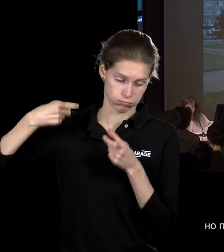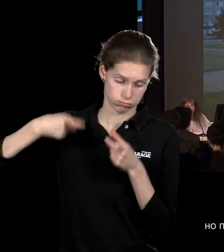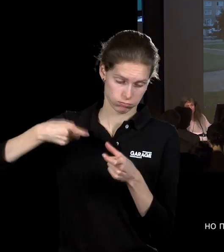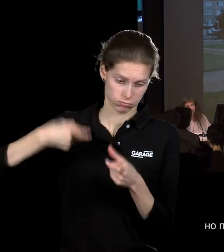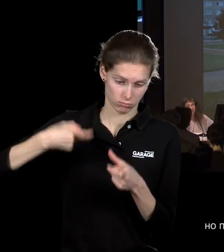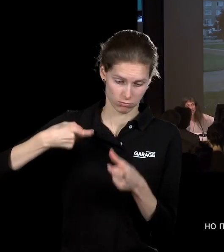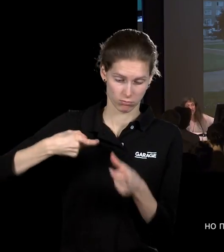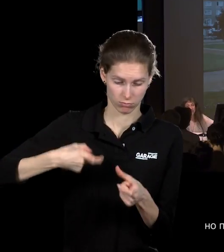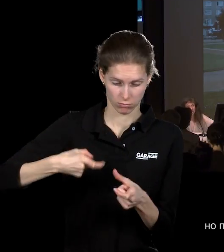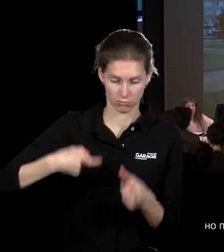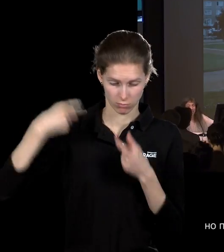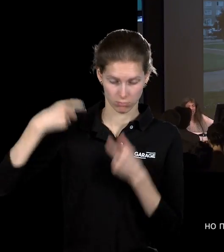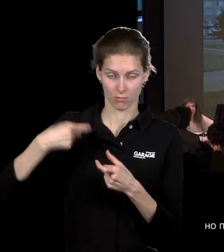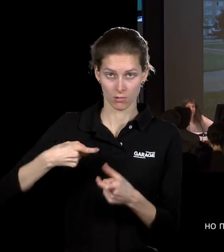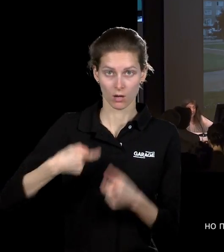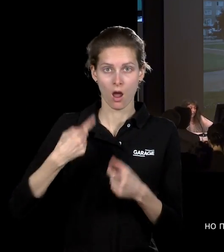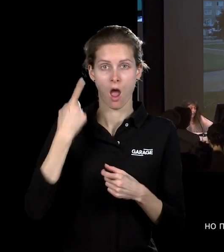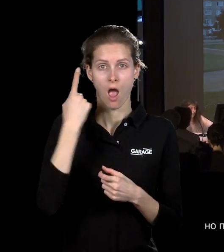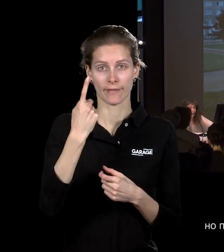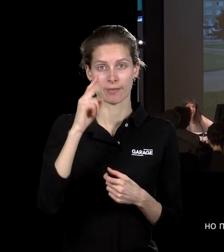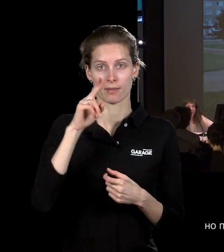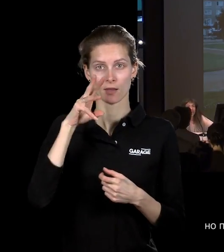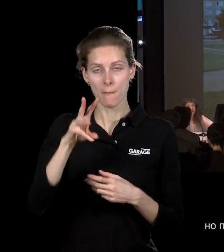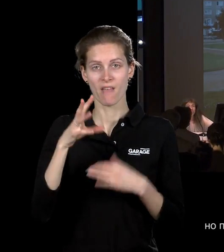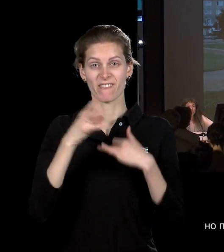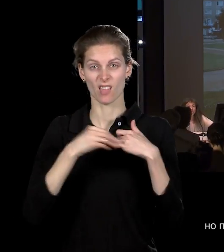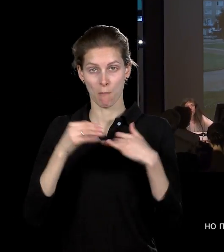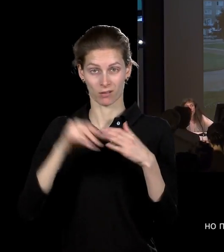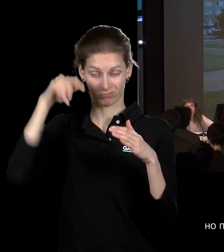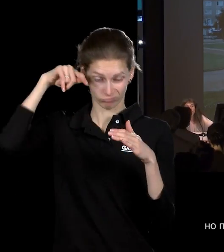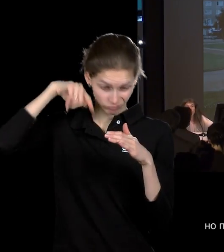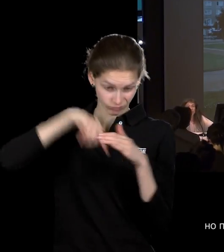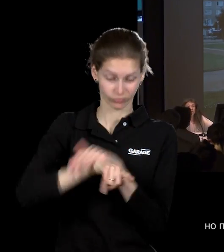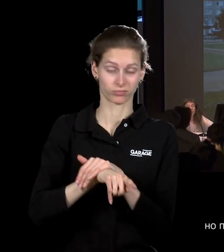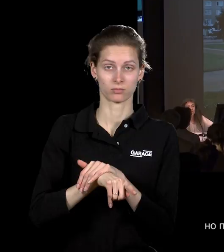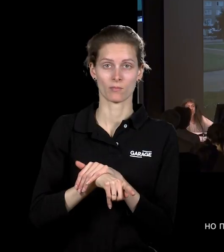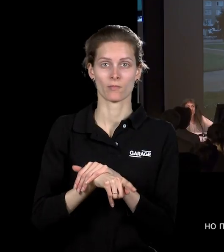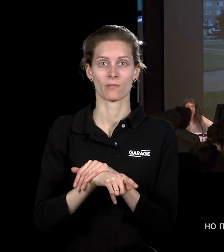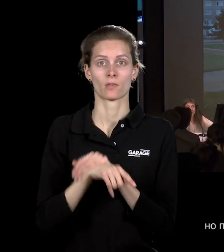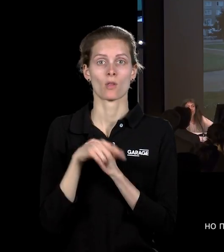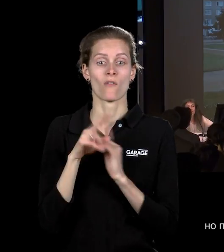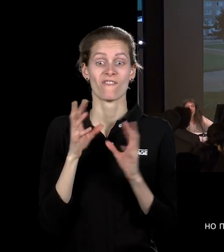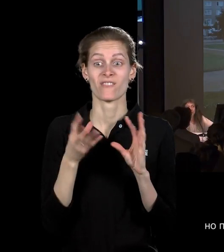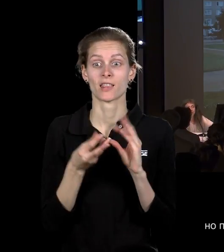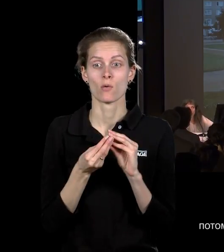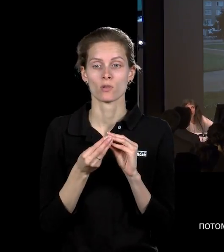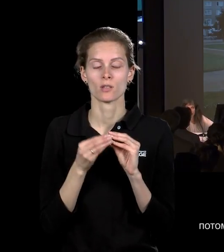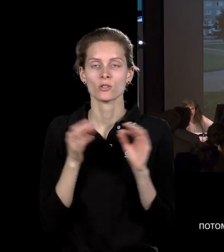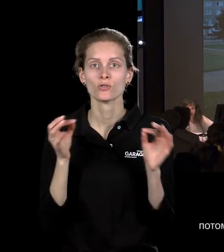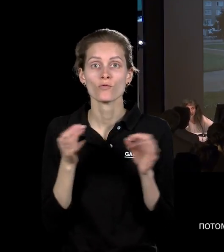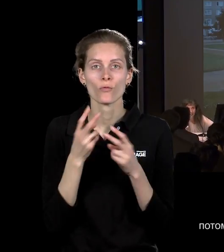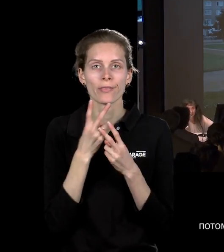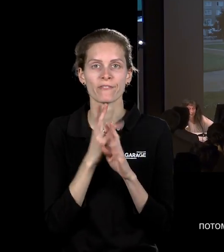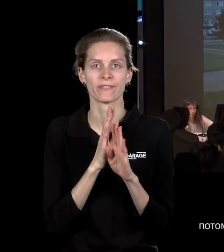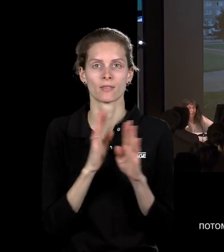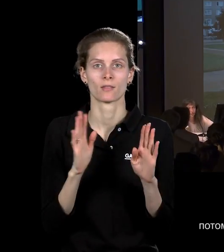загоняли этот километр латуни в землю, но при этом от этого ничего не осталось, это не видно. Там есть